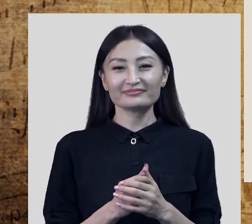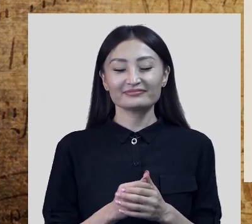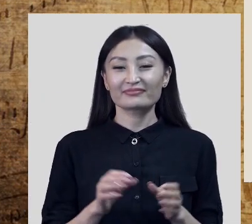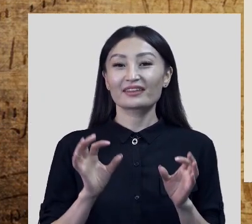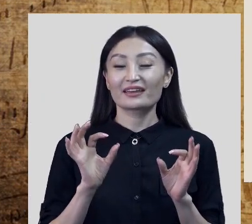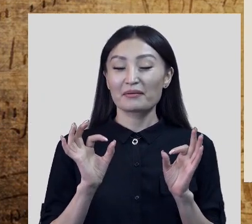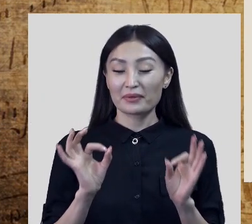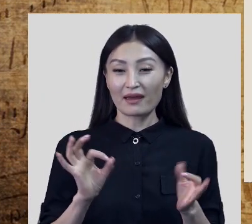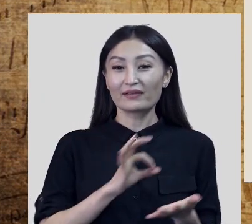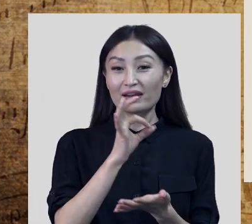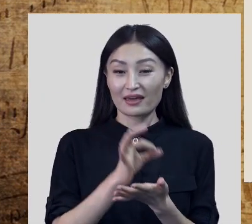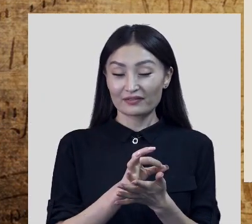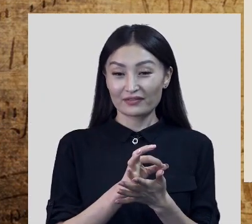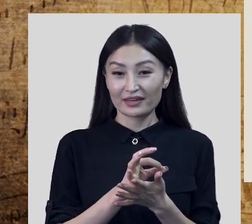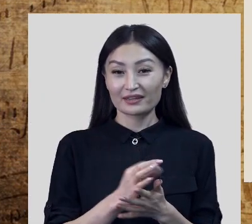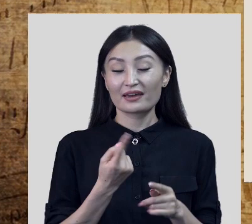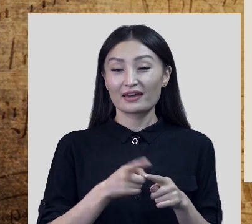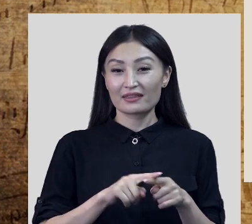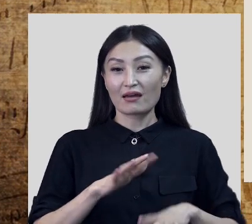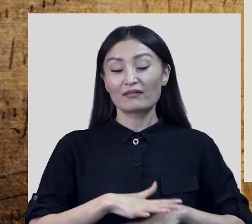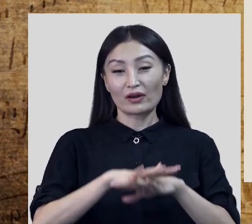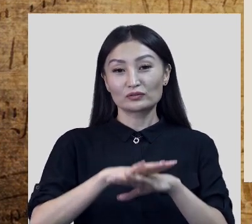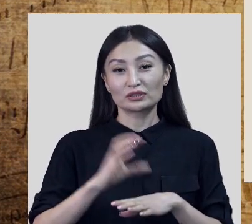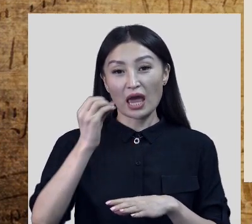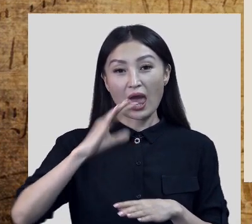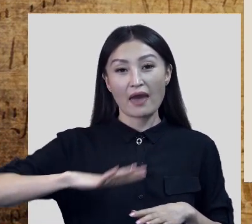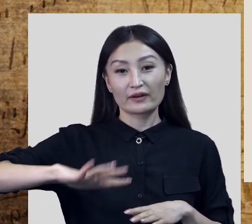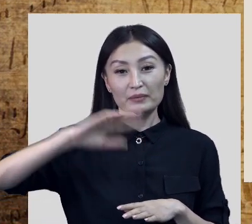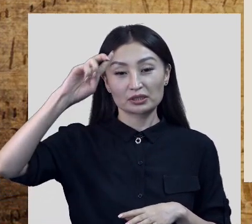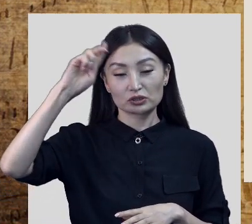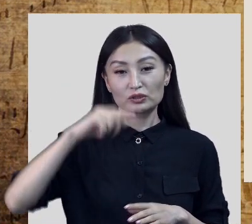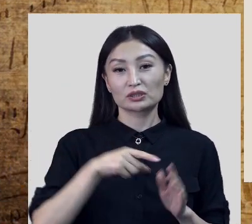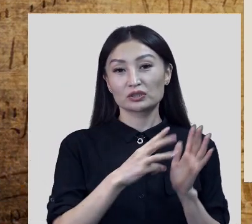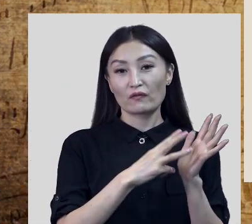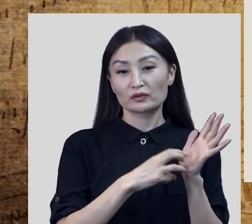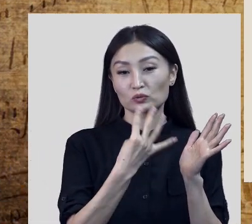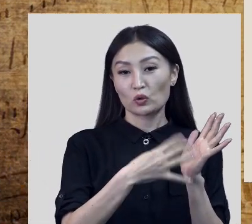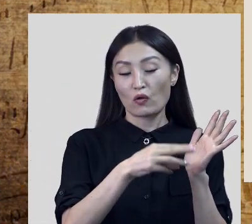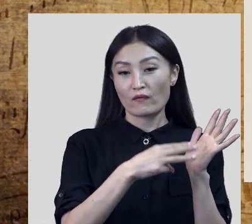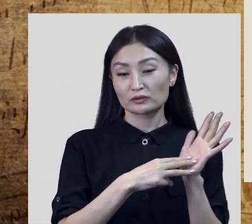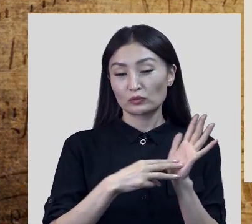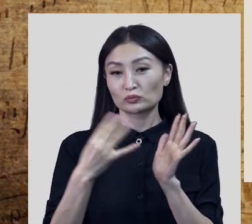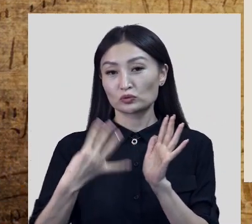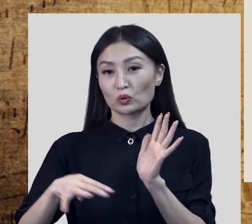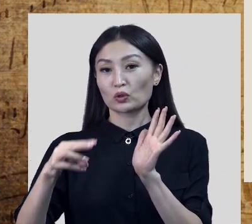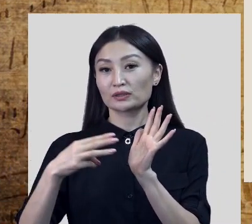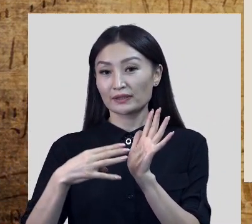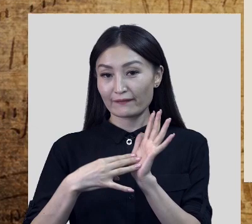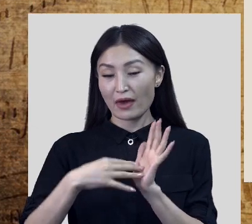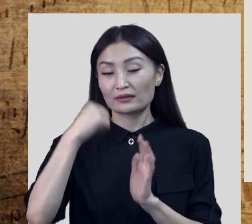разумеется правильный вариант ответа это революцией в европейских государствах 1848 и